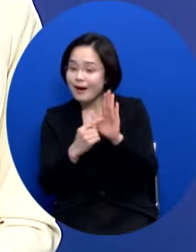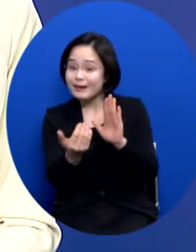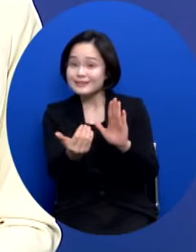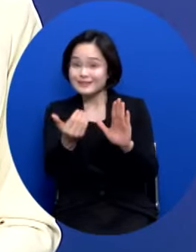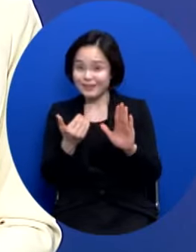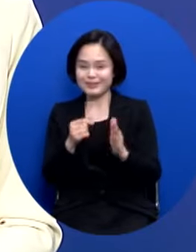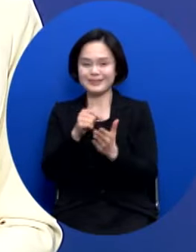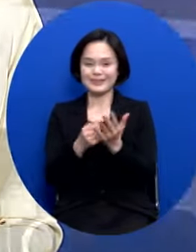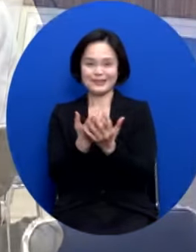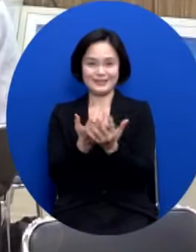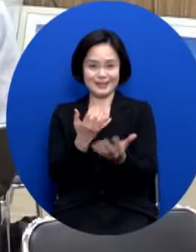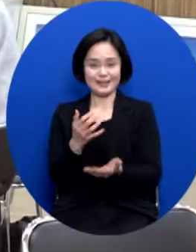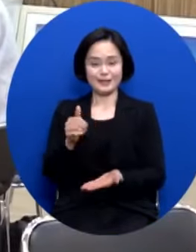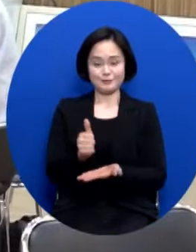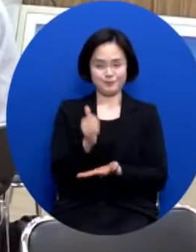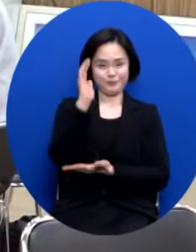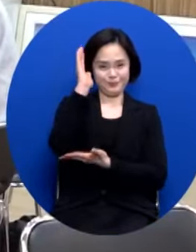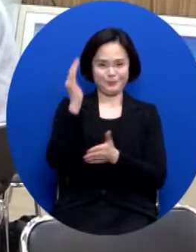열었습니다.